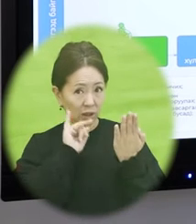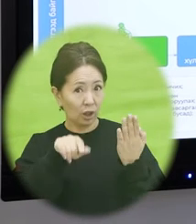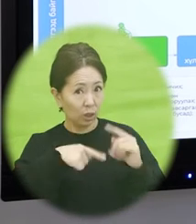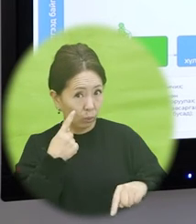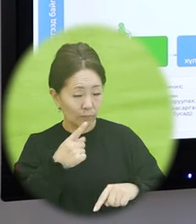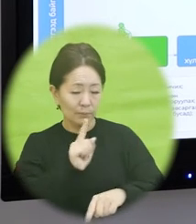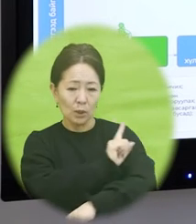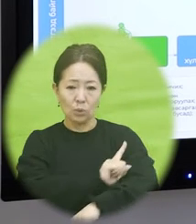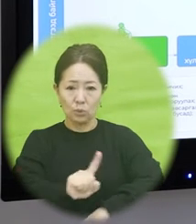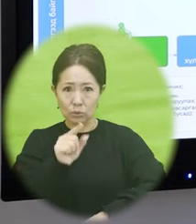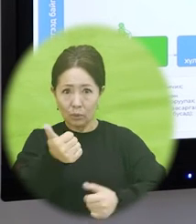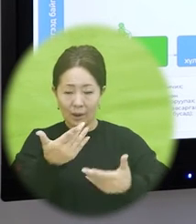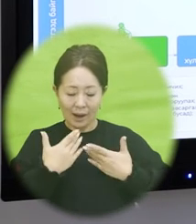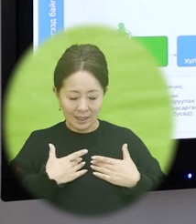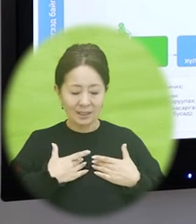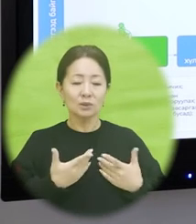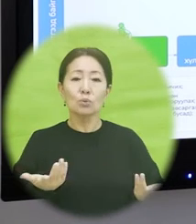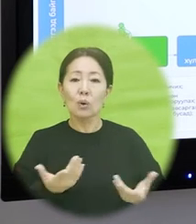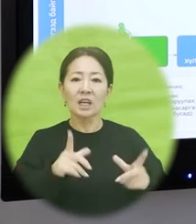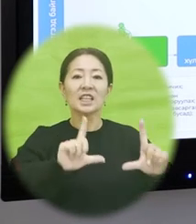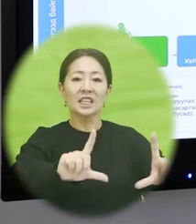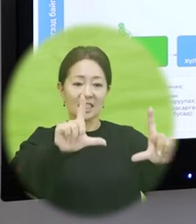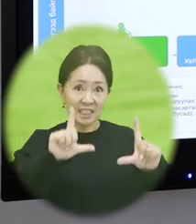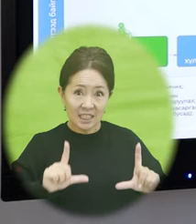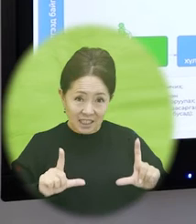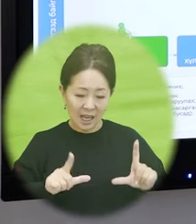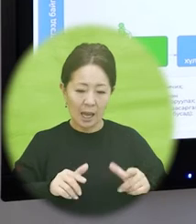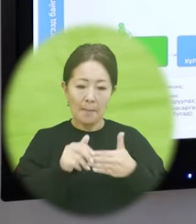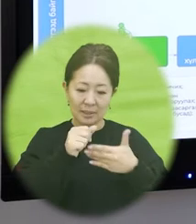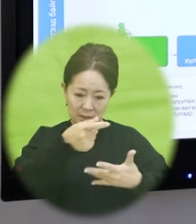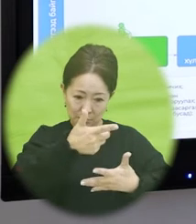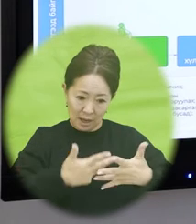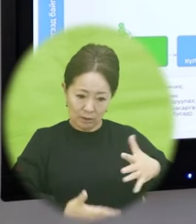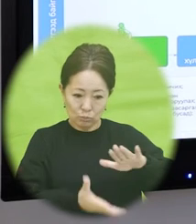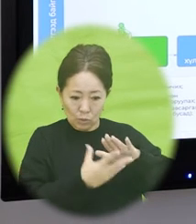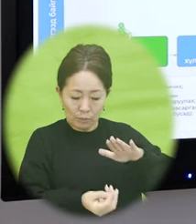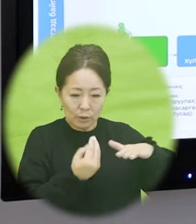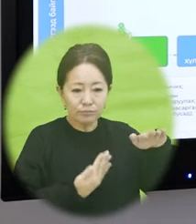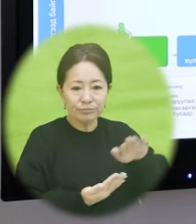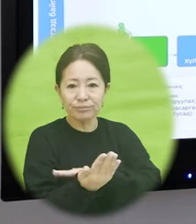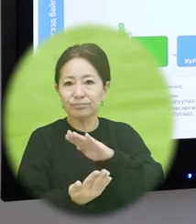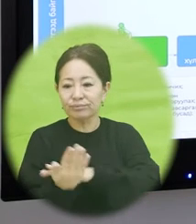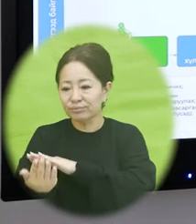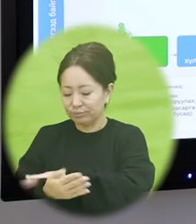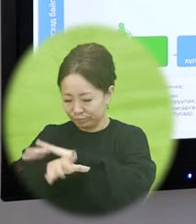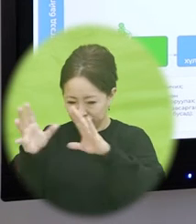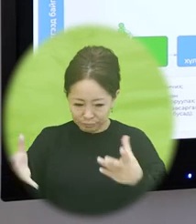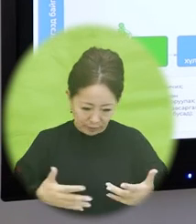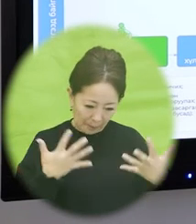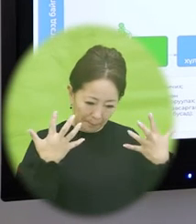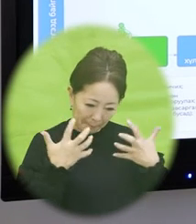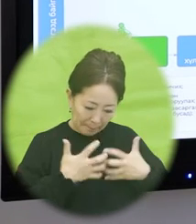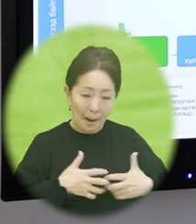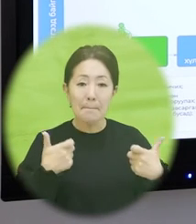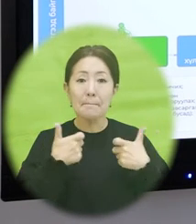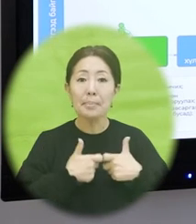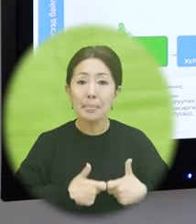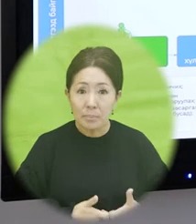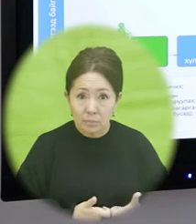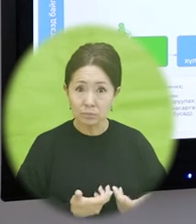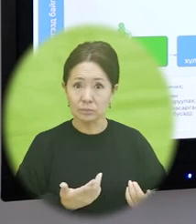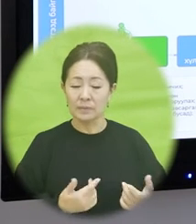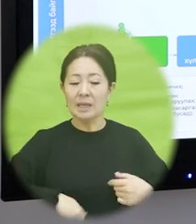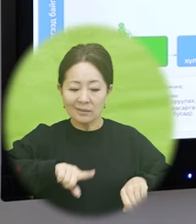байгаа гэрчилгээ болоод бусад бичиг баримтууд өөрөө яг орчин үеийн шаардлагыг хангасан, дээрэс нь